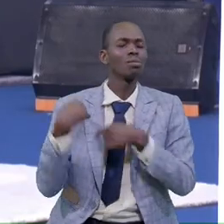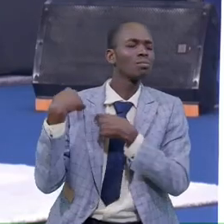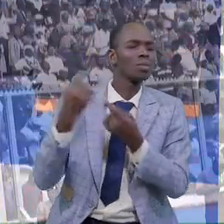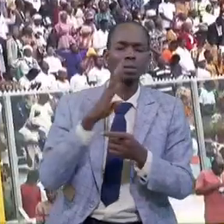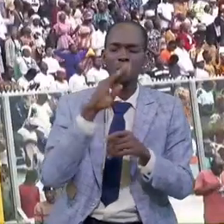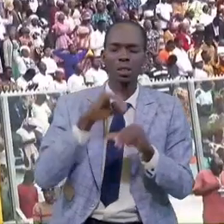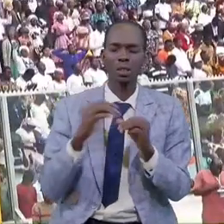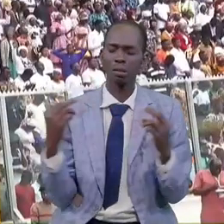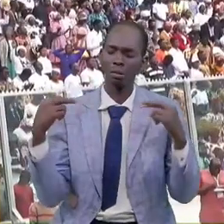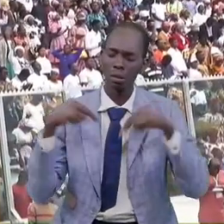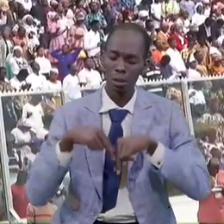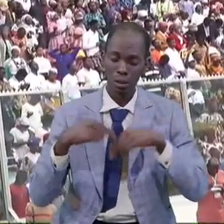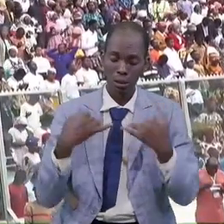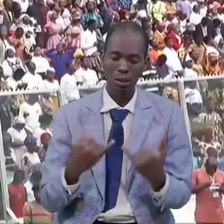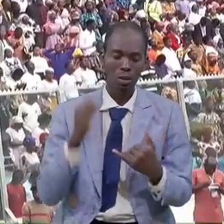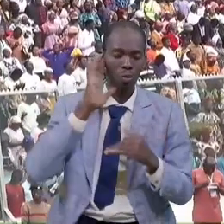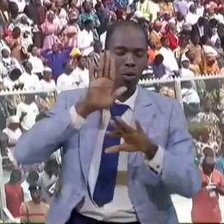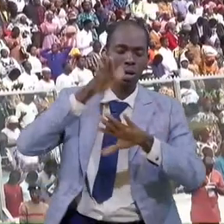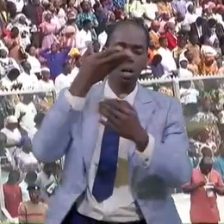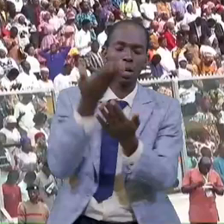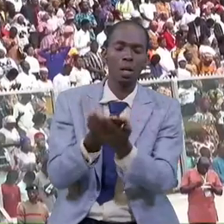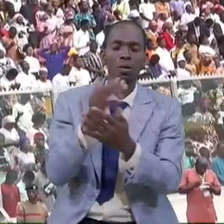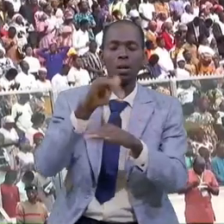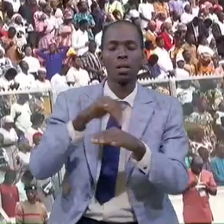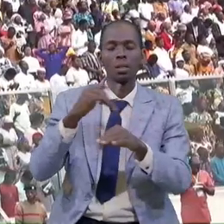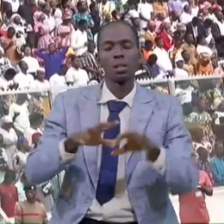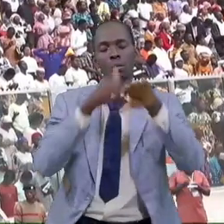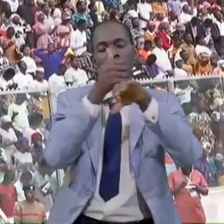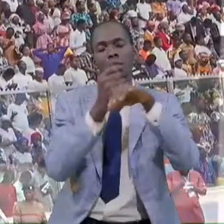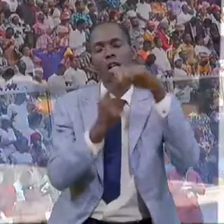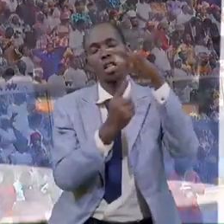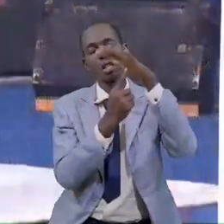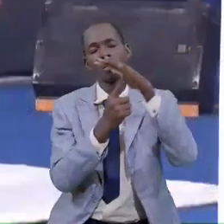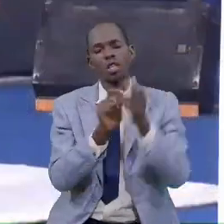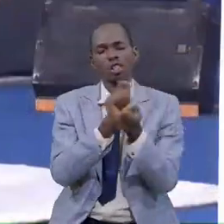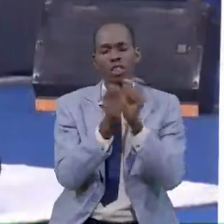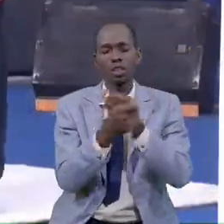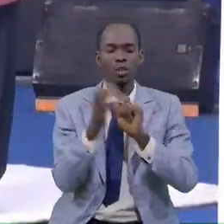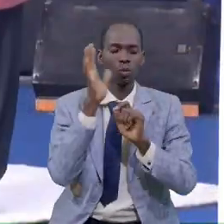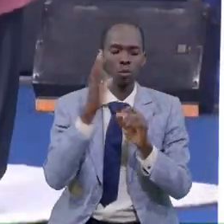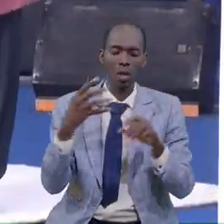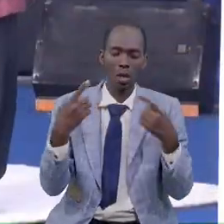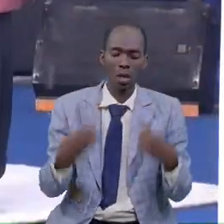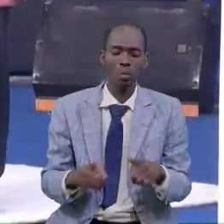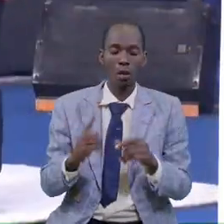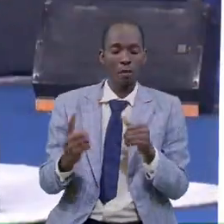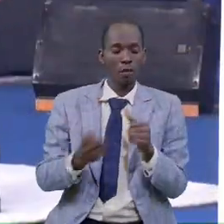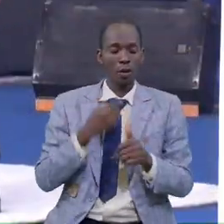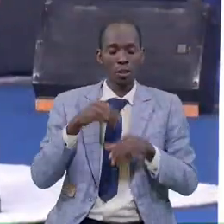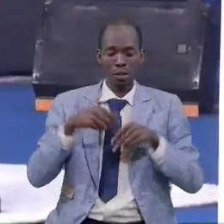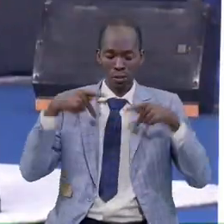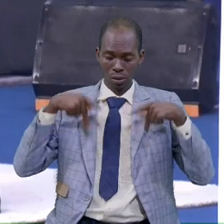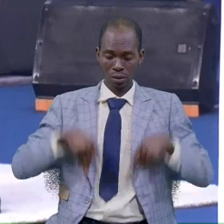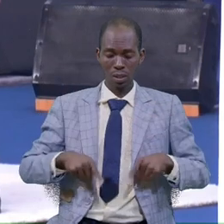nous arriverons au sommet de la montagne. Un changement aura lieu dans les vies